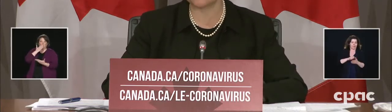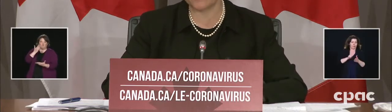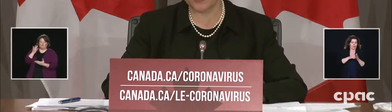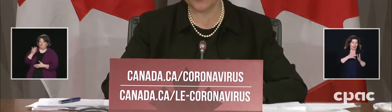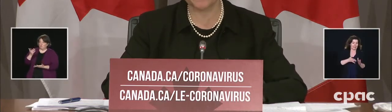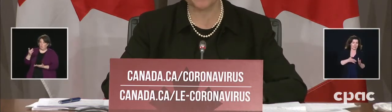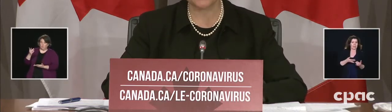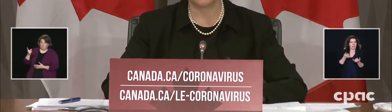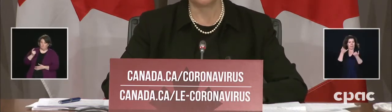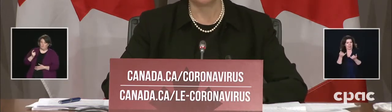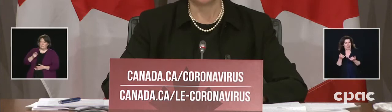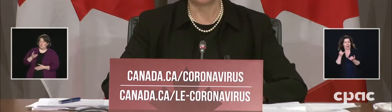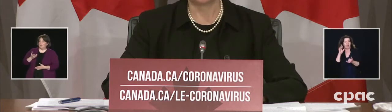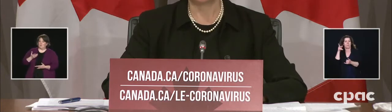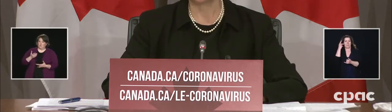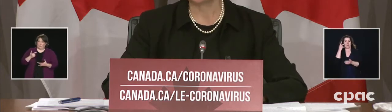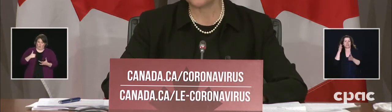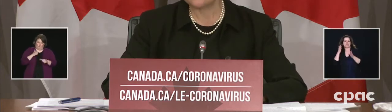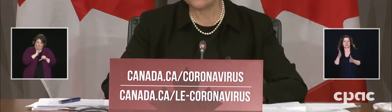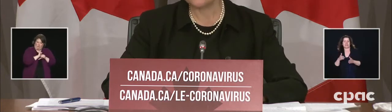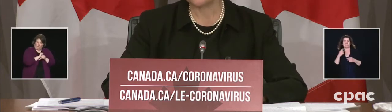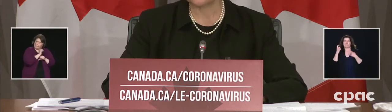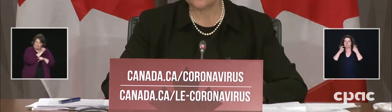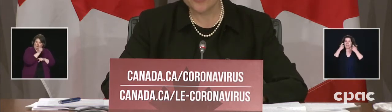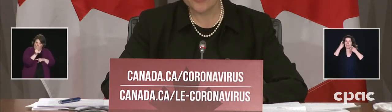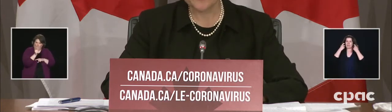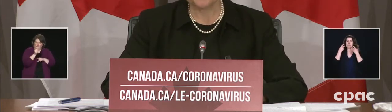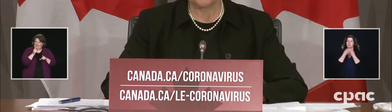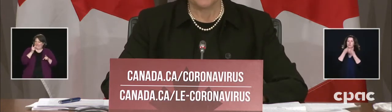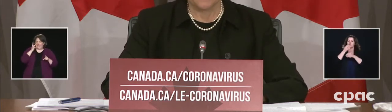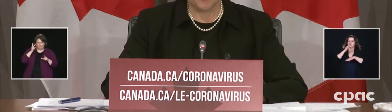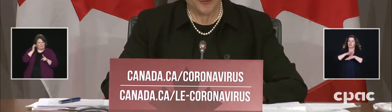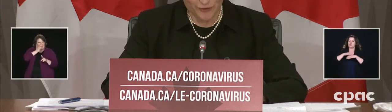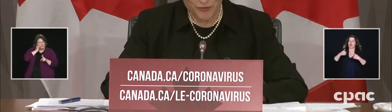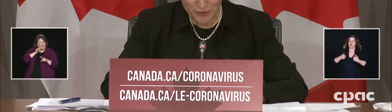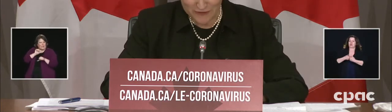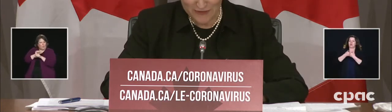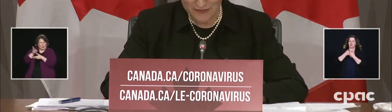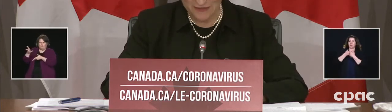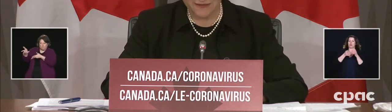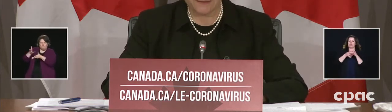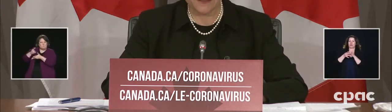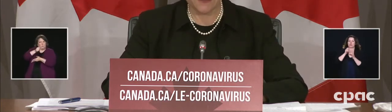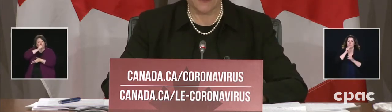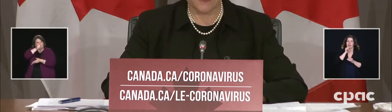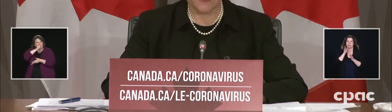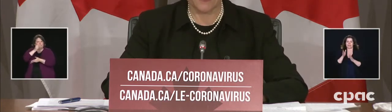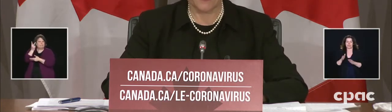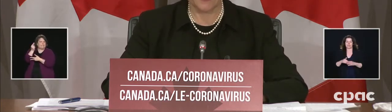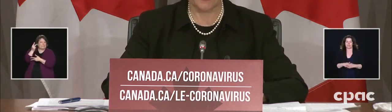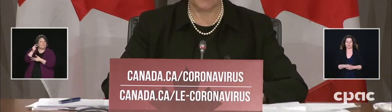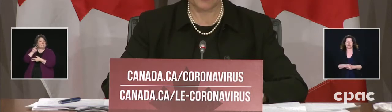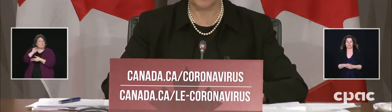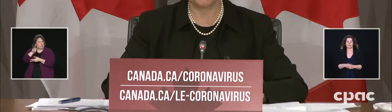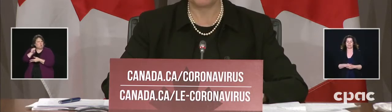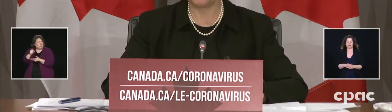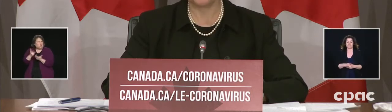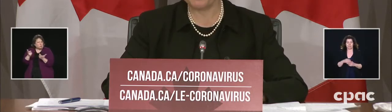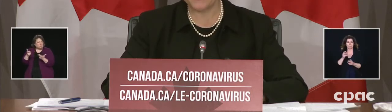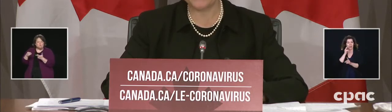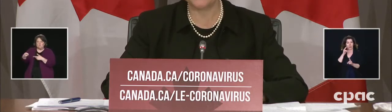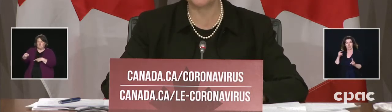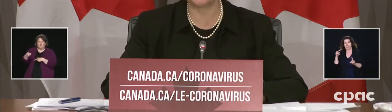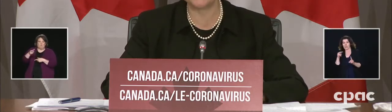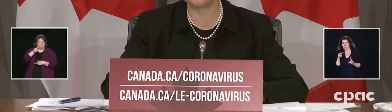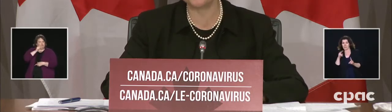sur cet enjeu. Et je dois dire que, en tant que politicienne, je ne